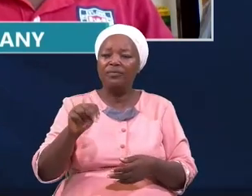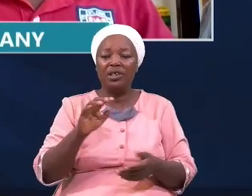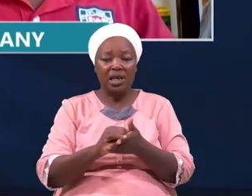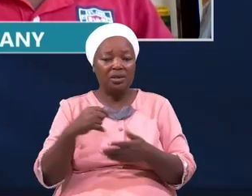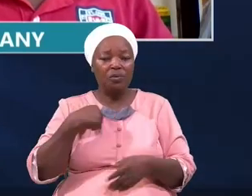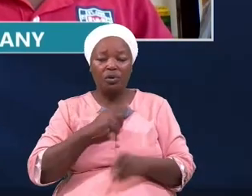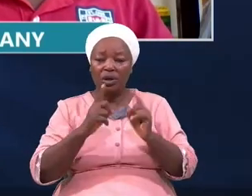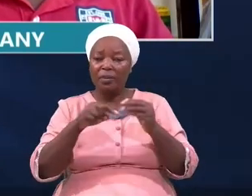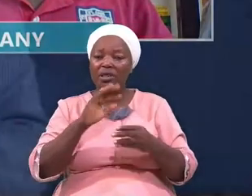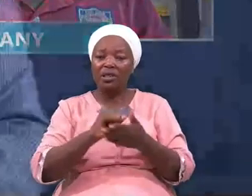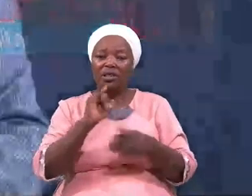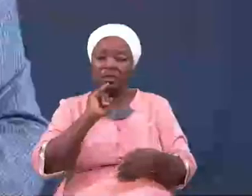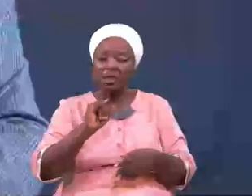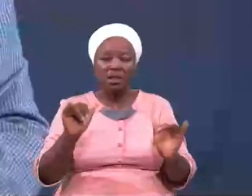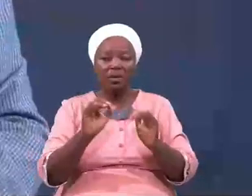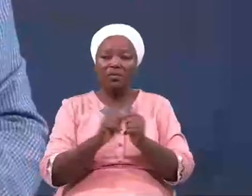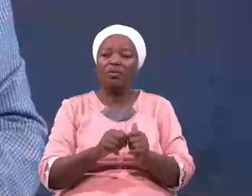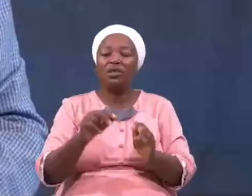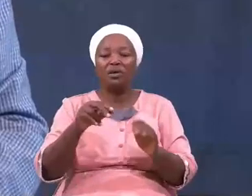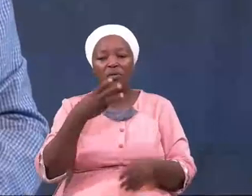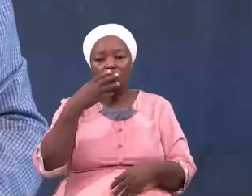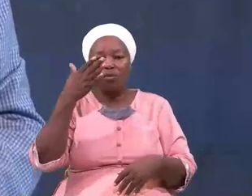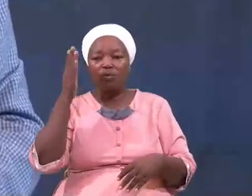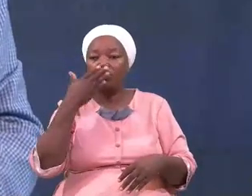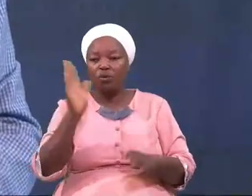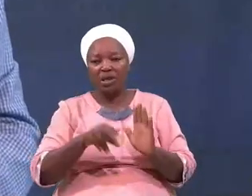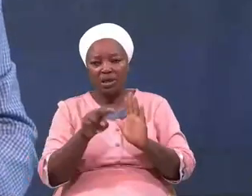Le levain dont nous parlons, c'est le levain de la méchanceté.